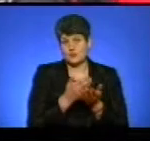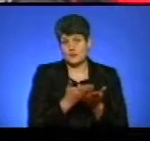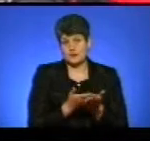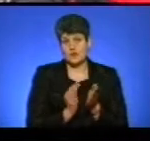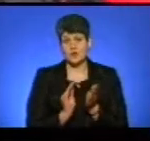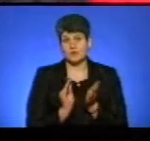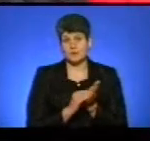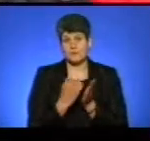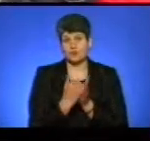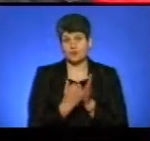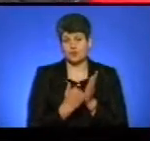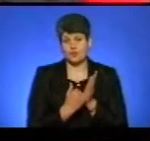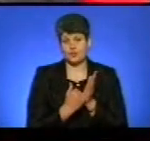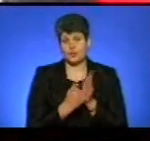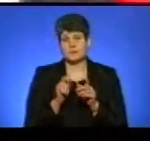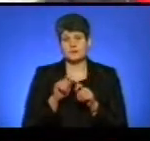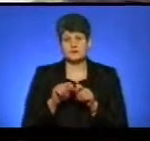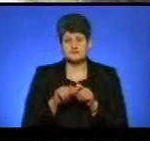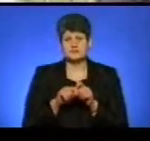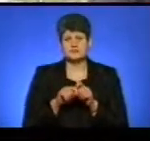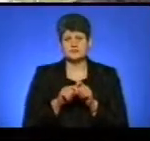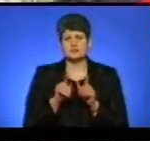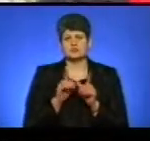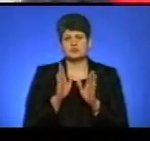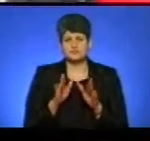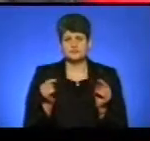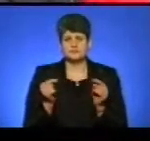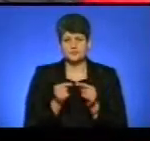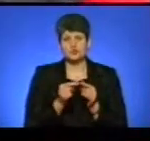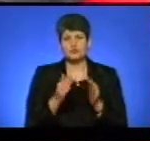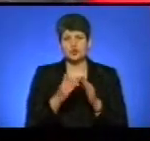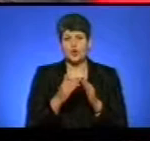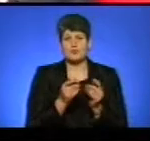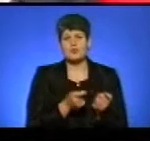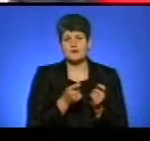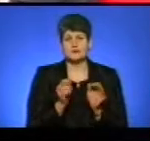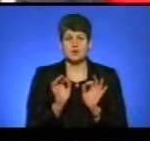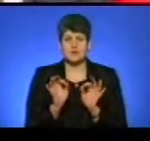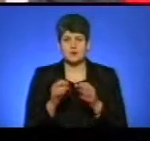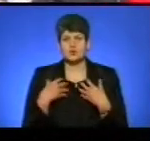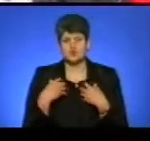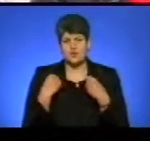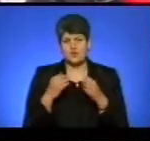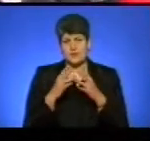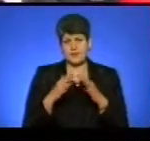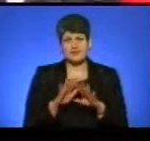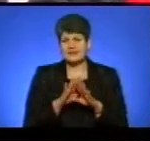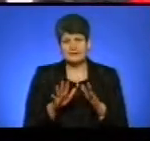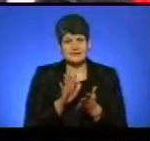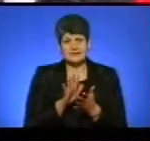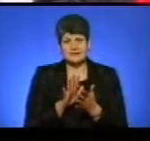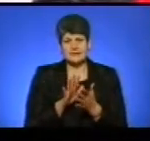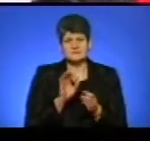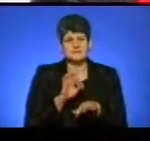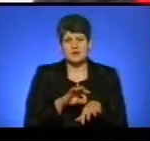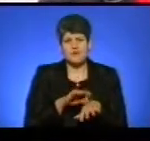додається протокол радіаційного дослідження, тобто, щоб бути впевнений, що ви додому принесли нормальну, здорову ялинку, не заражену.